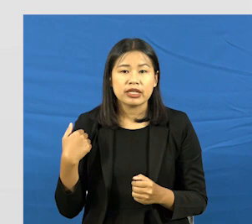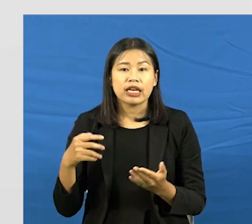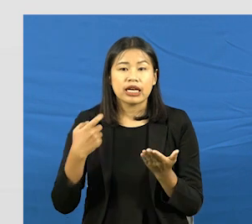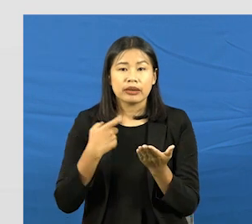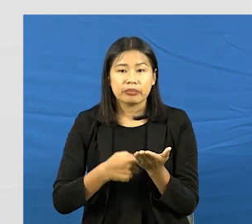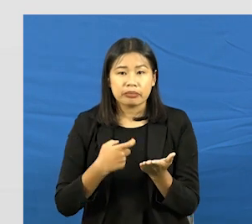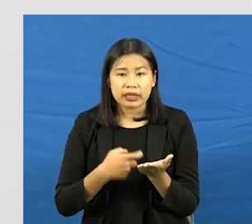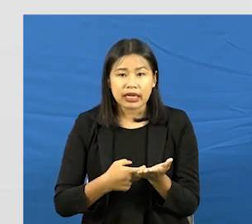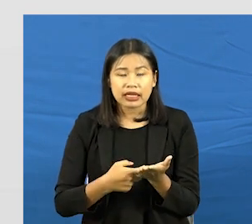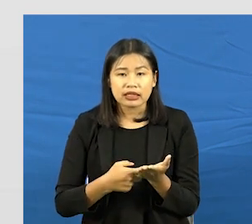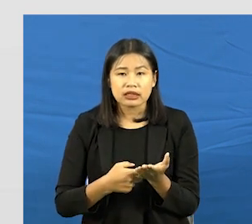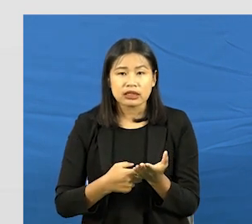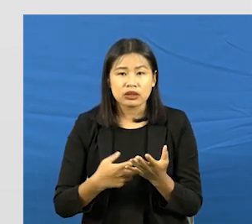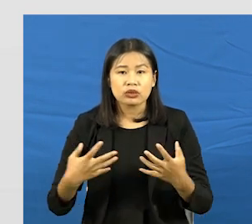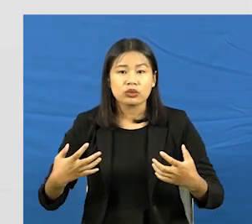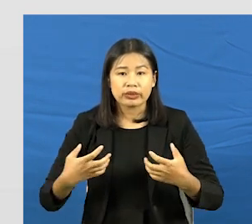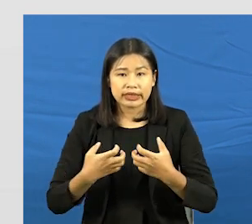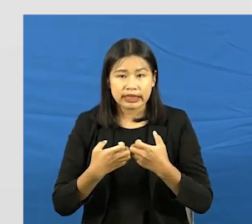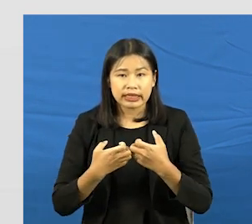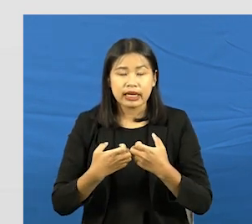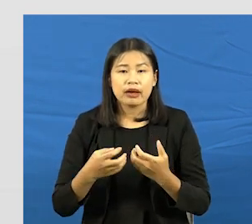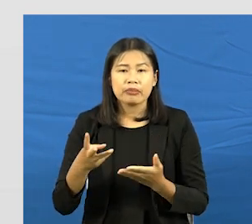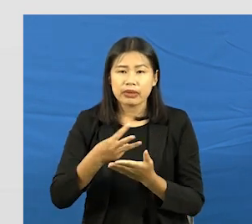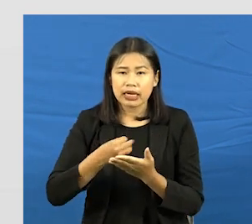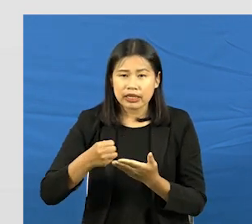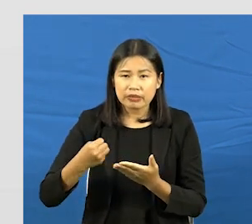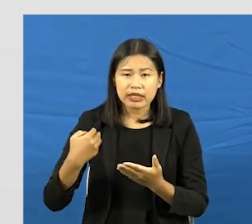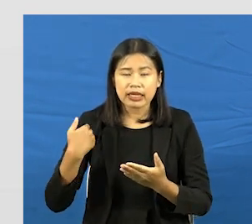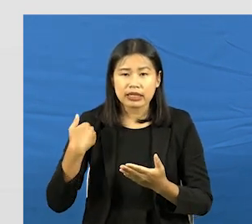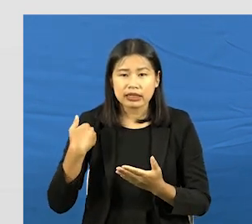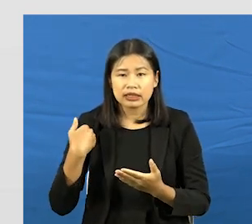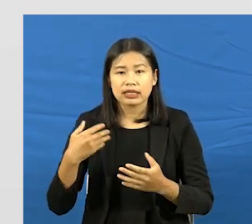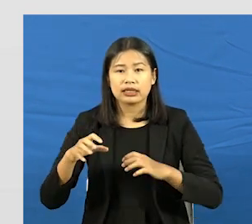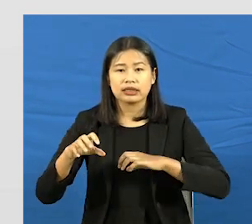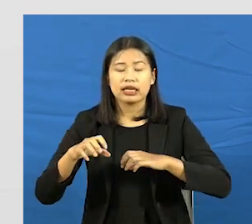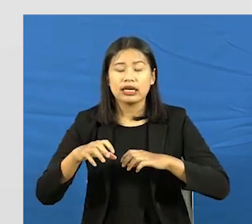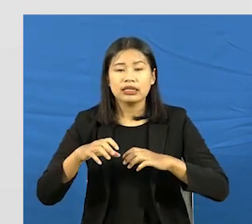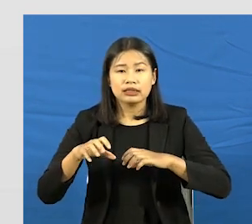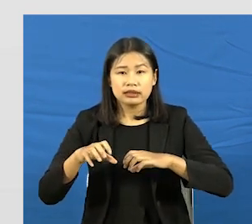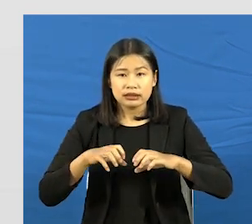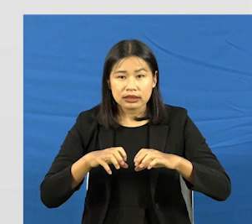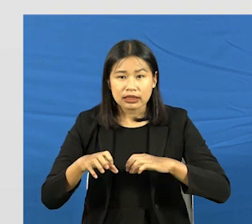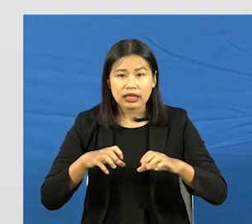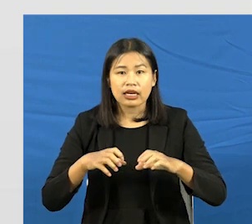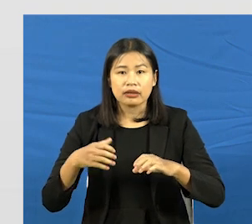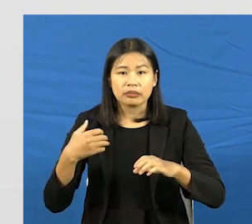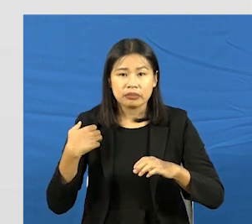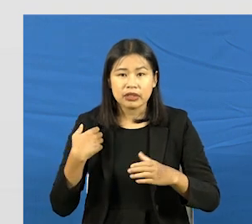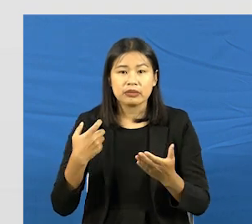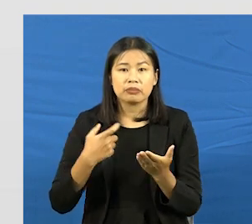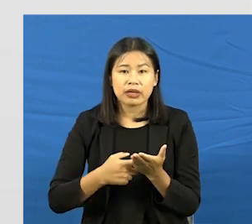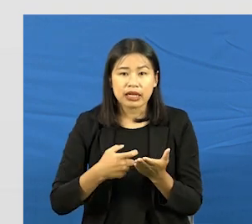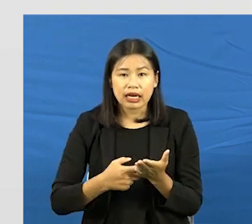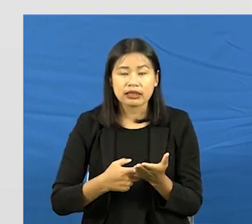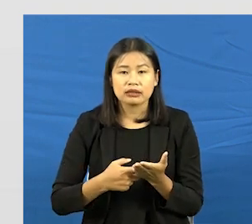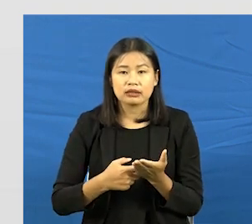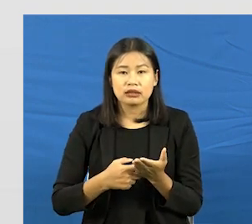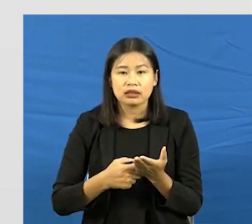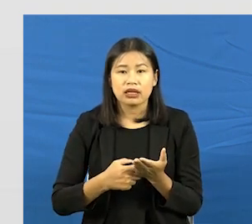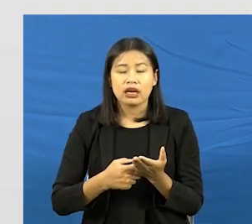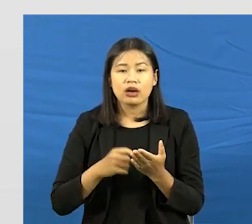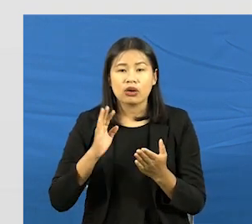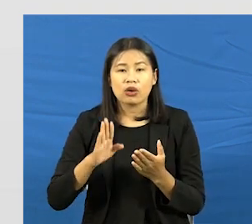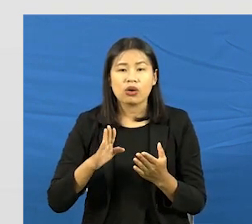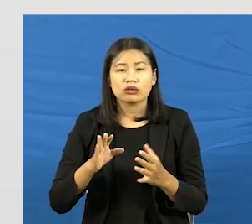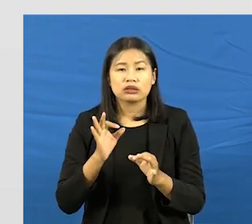จัดระบบการประกันอุบัติเหตุไว้กับธนาคารกรุงศรีอยุธยานะครับโดยเฉพาะนักศึกษาชั้นปีที่1 นะครับถ้าหากว่าไปประสบ